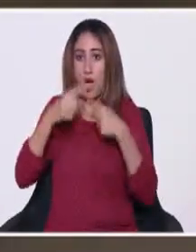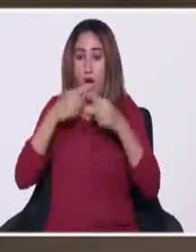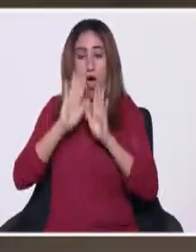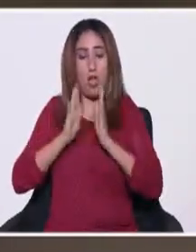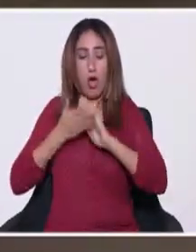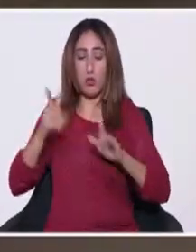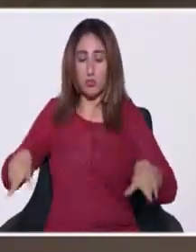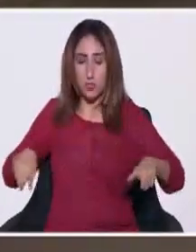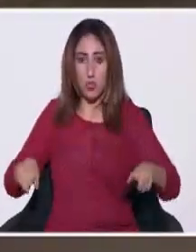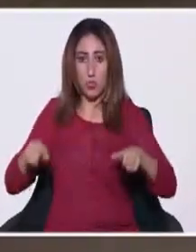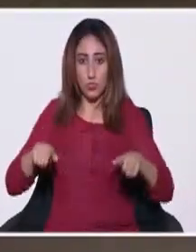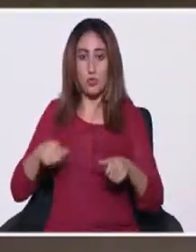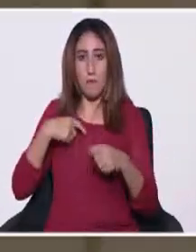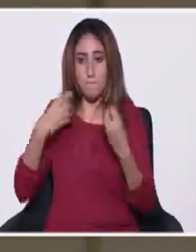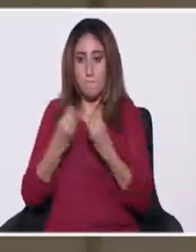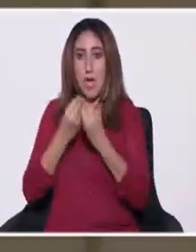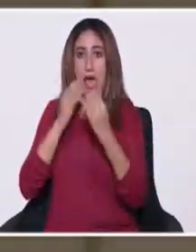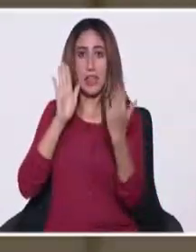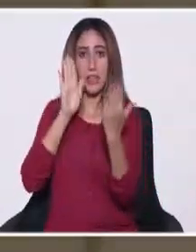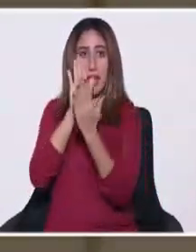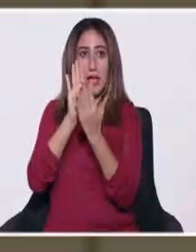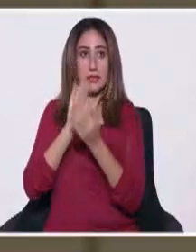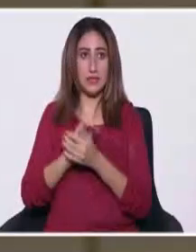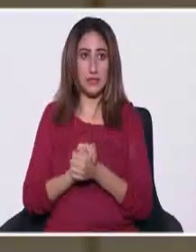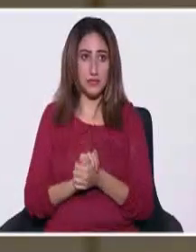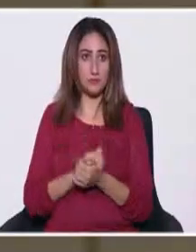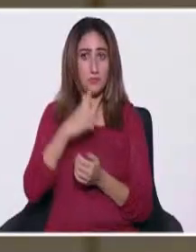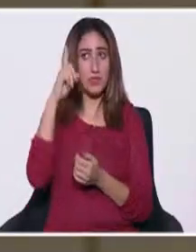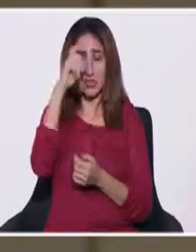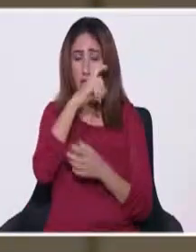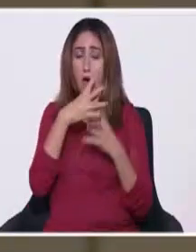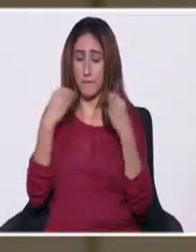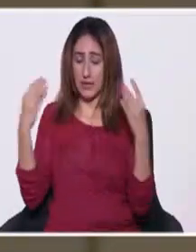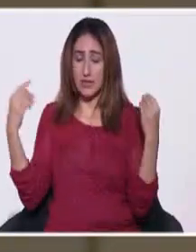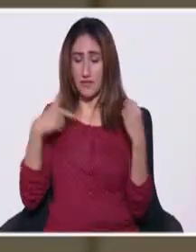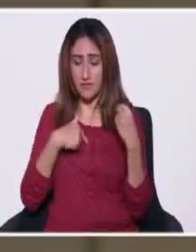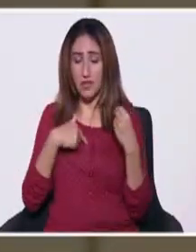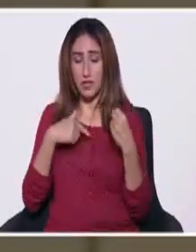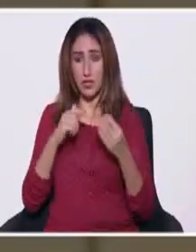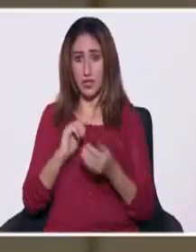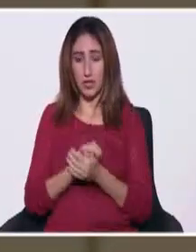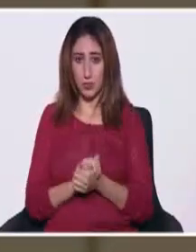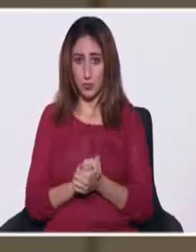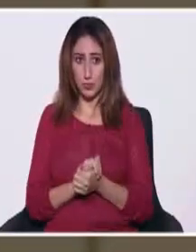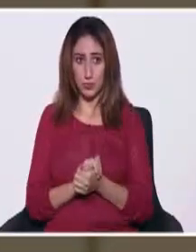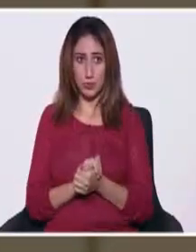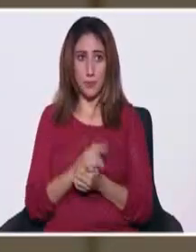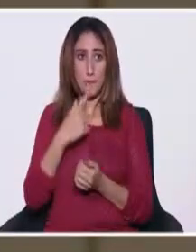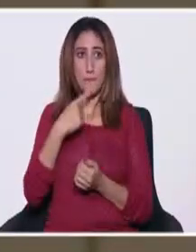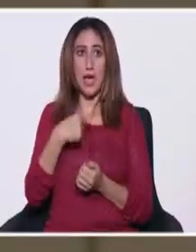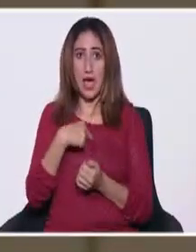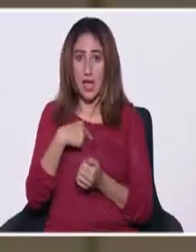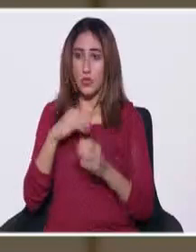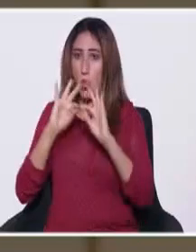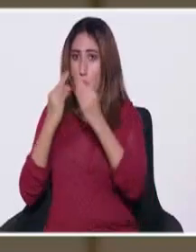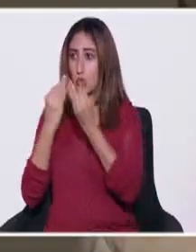كل التحديات. واجهت طبعا صعوبات كتيرة، بس كنت زي ما تقول إيه عندي إمكانيات شوية في